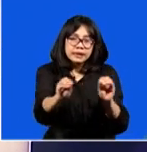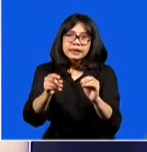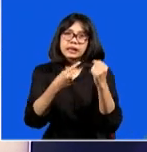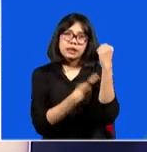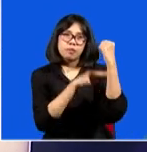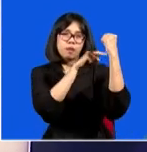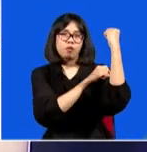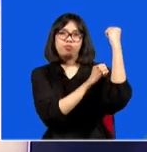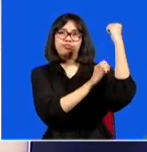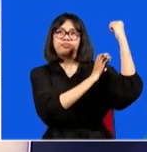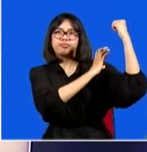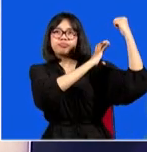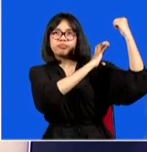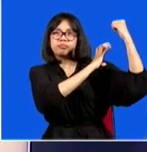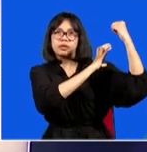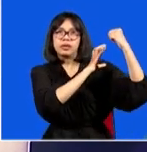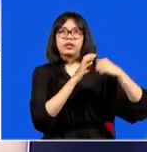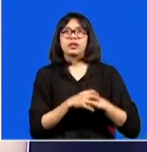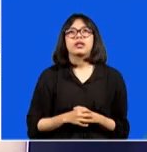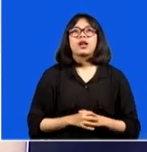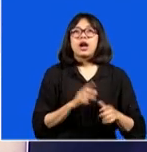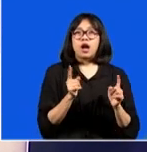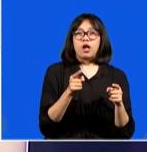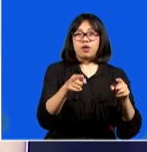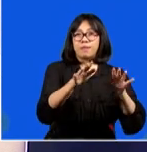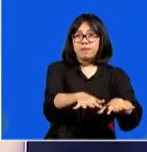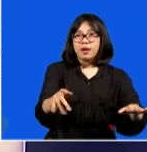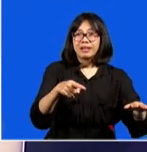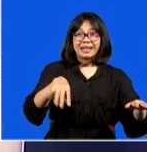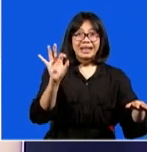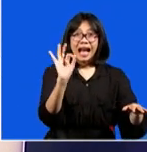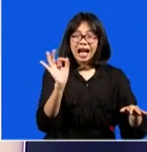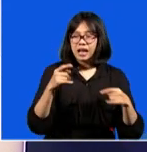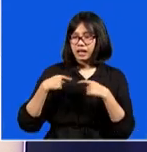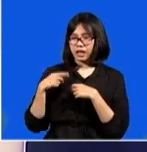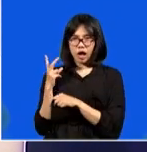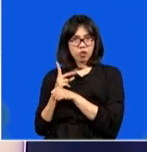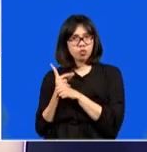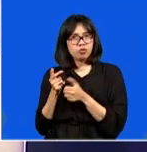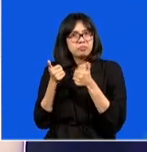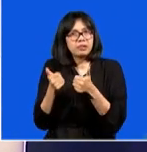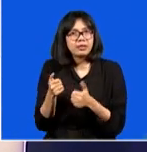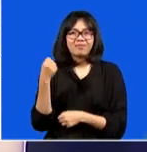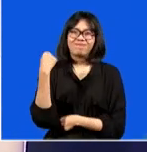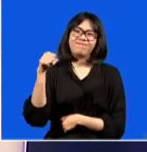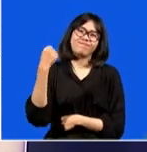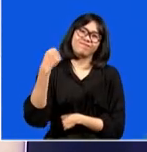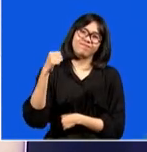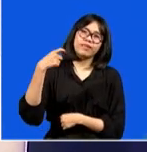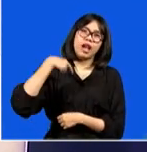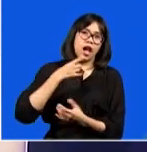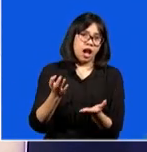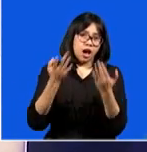mereka Tanpa mereka kita bukanlah guru karena itu teruslah ciptakan sebuah